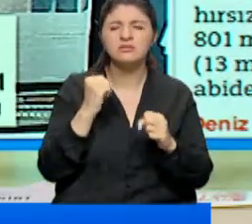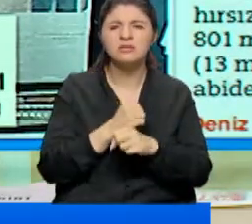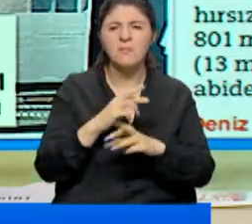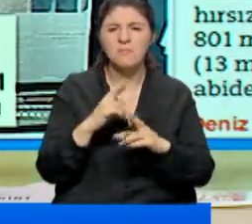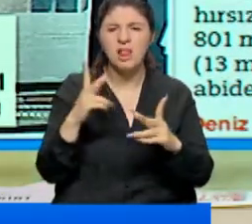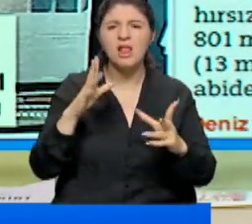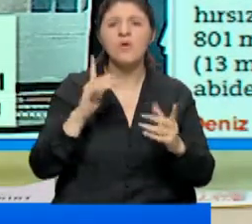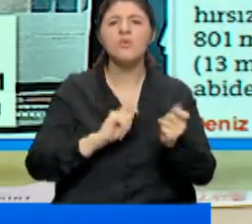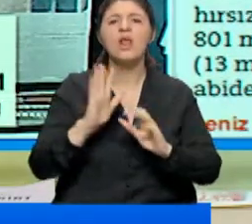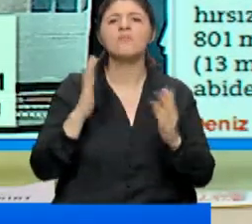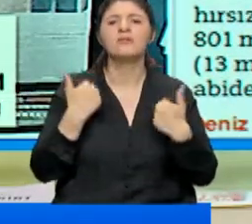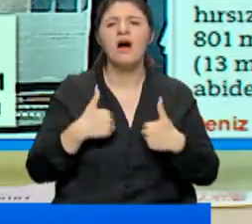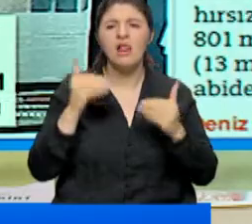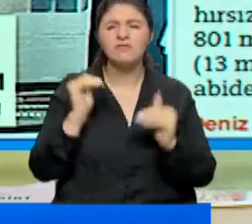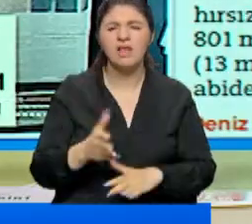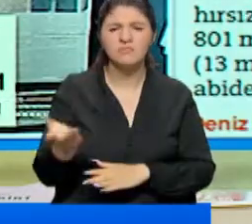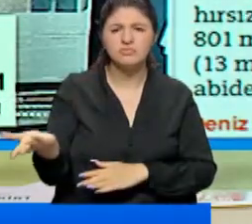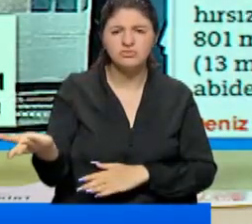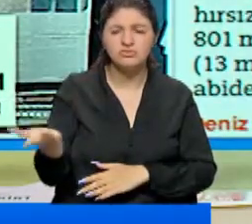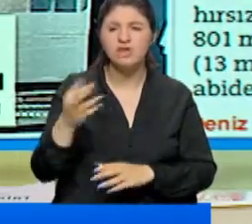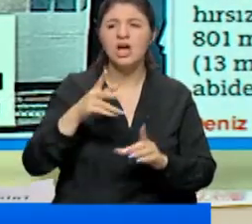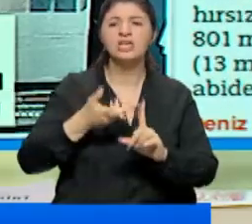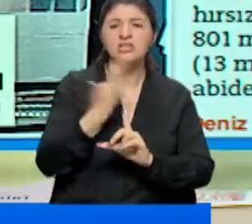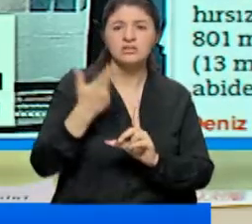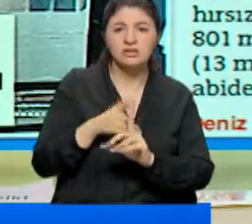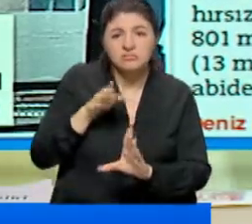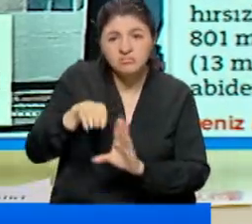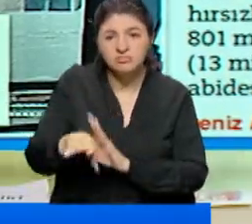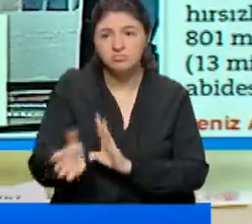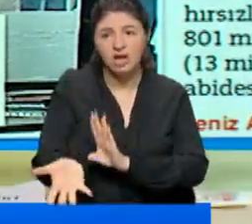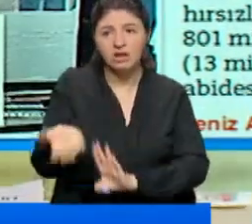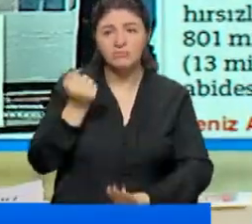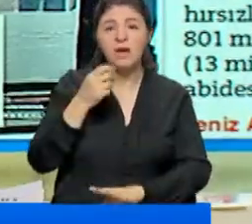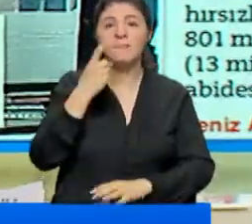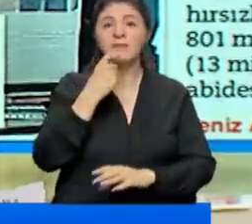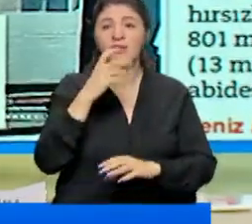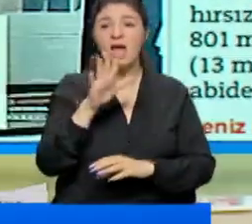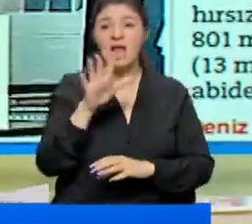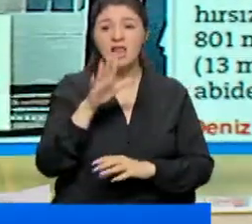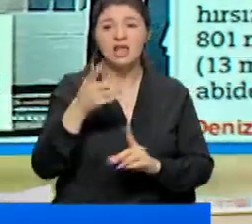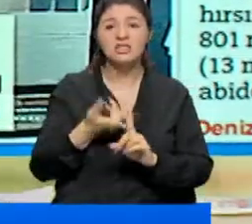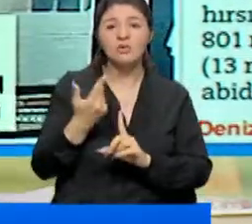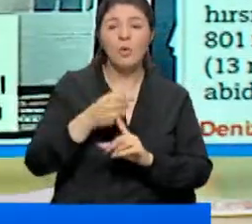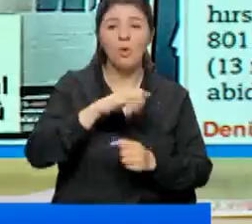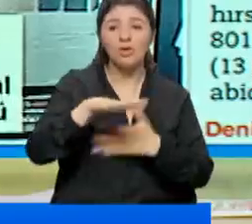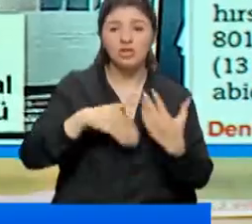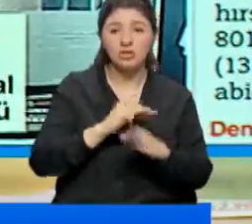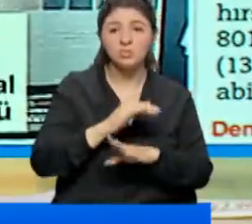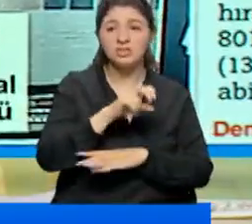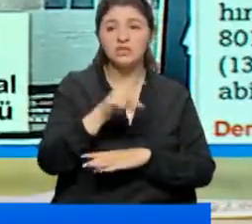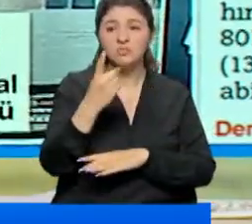kırılmış kullanılamaz hale gelmiş Hırsızlar dadanmış bir yılda 50 hırsızlık olayı yaşanmış